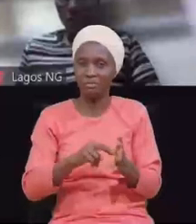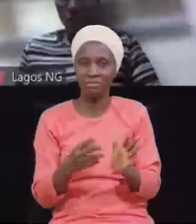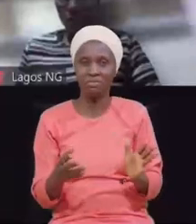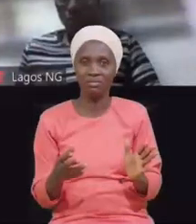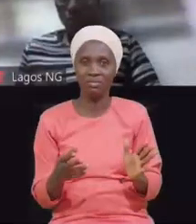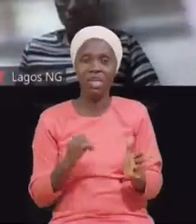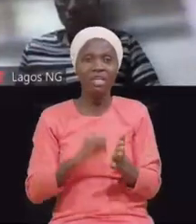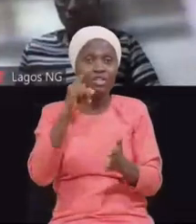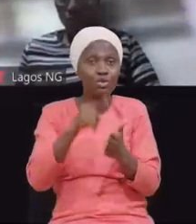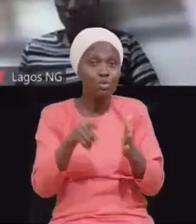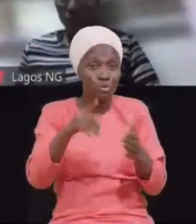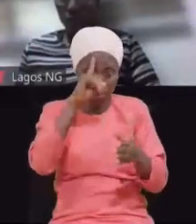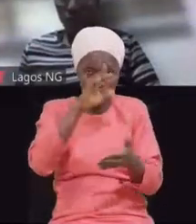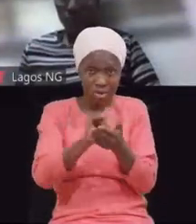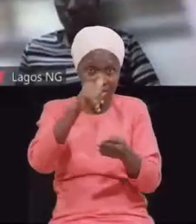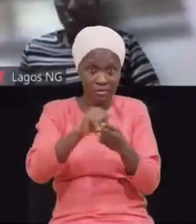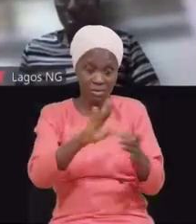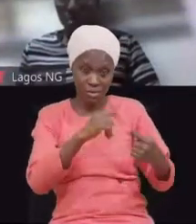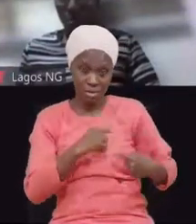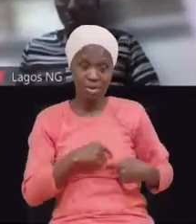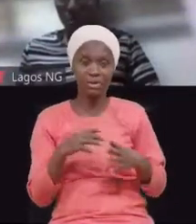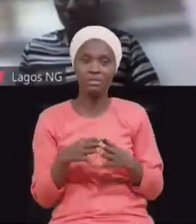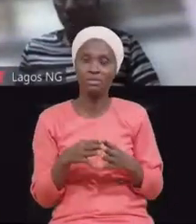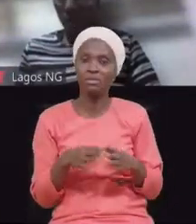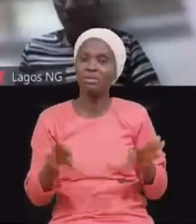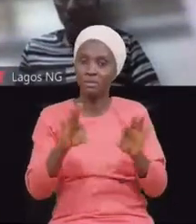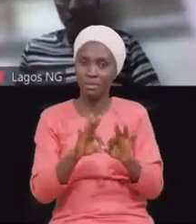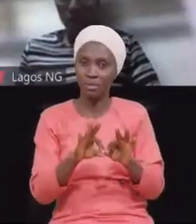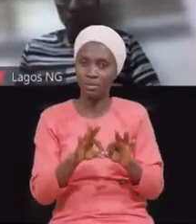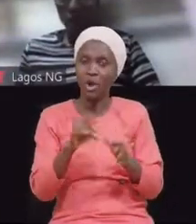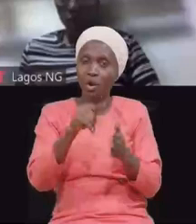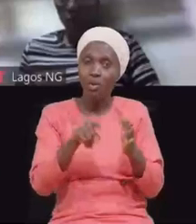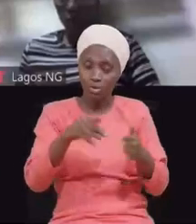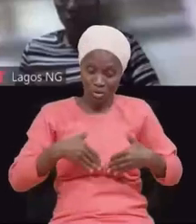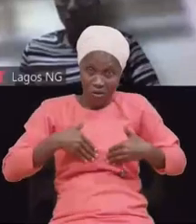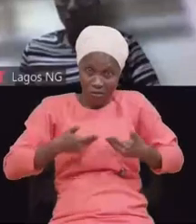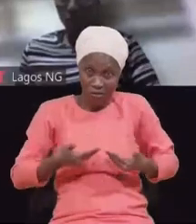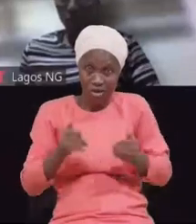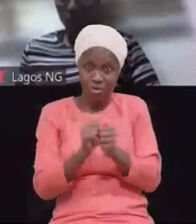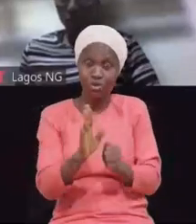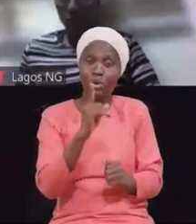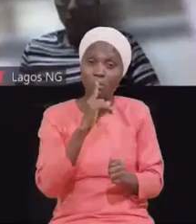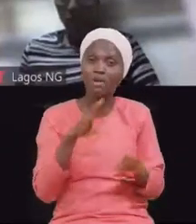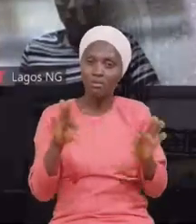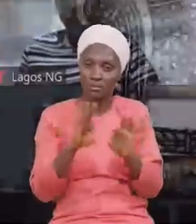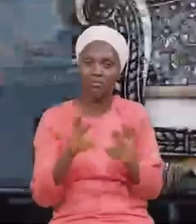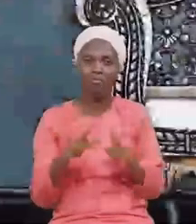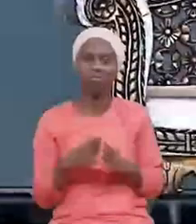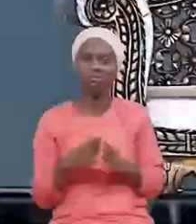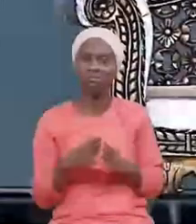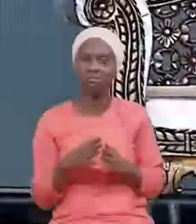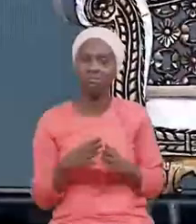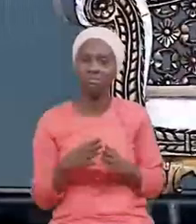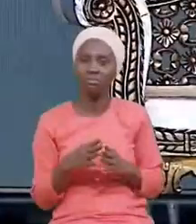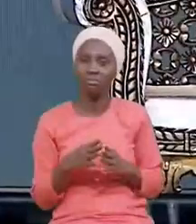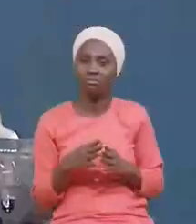C'est le fait de croire dans le cœur, de votre corps. Vous croyez de votre corps, vous confessez de la bouche.